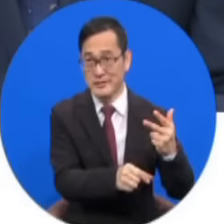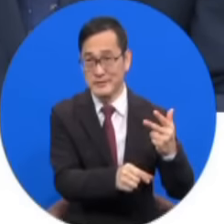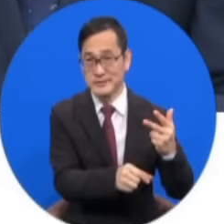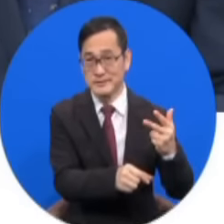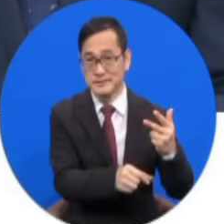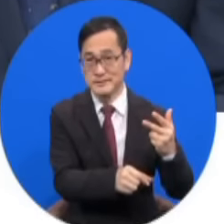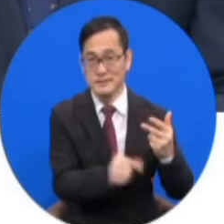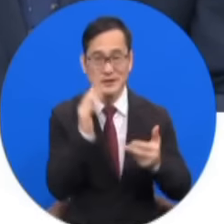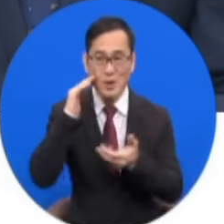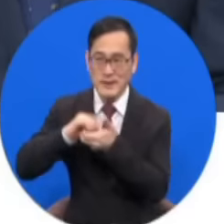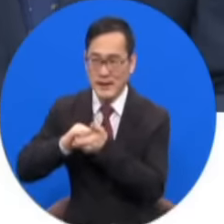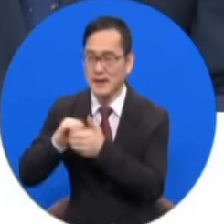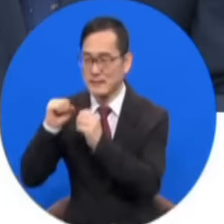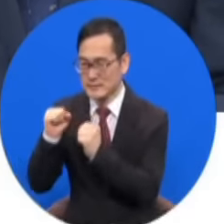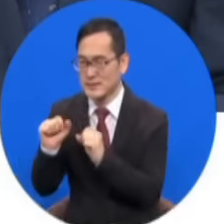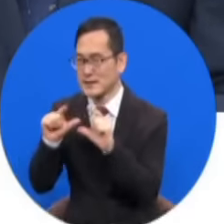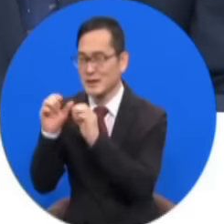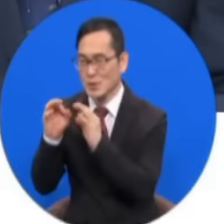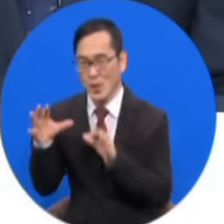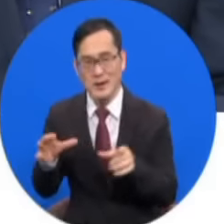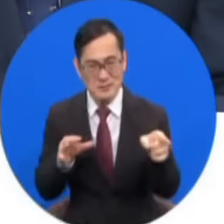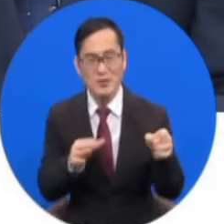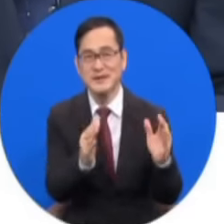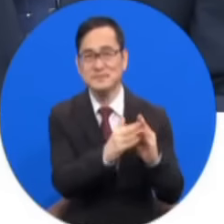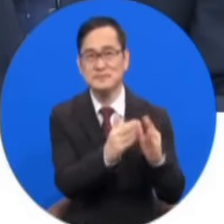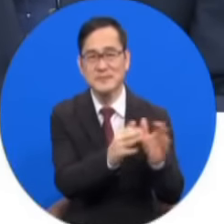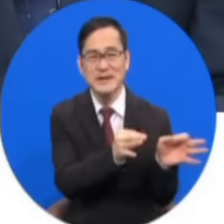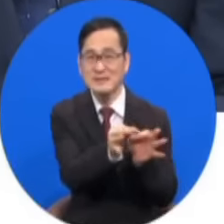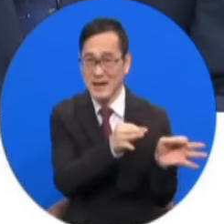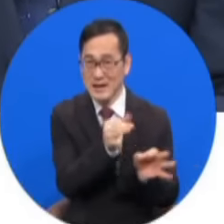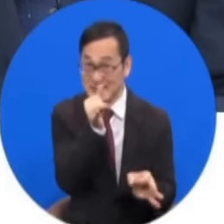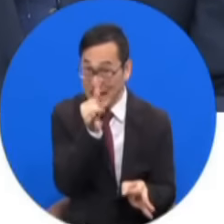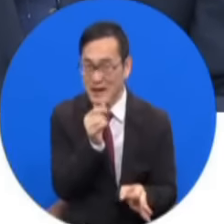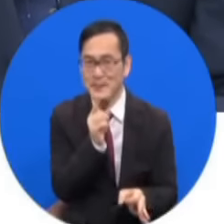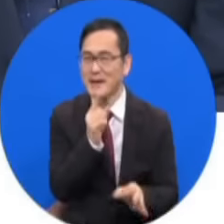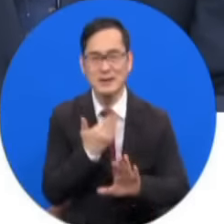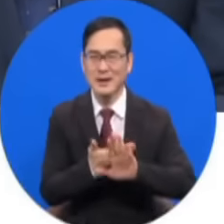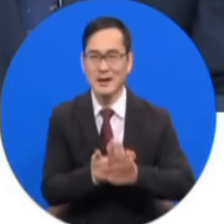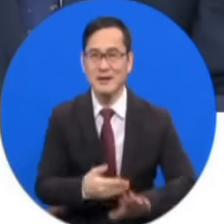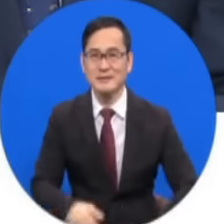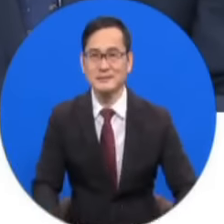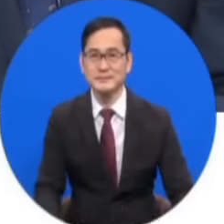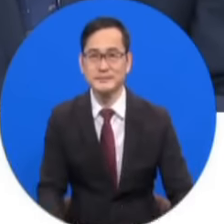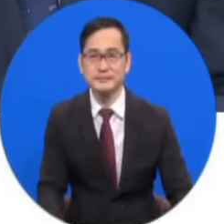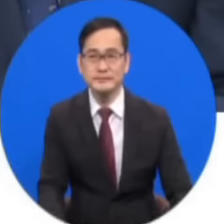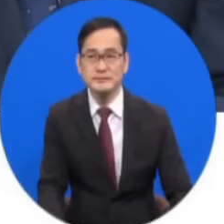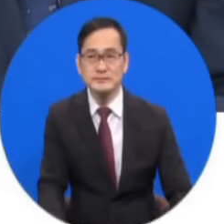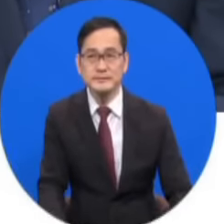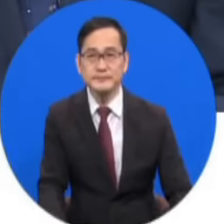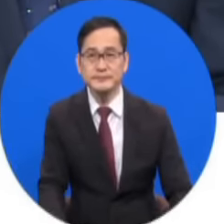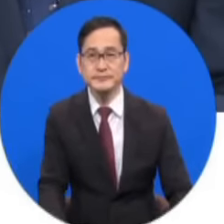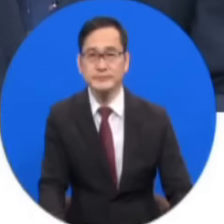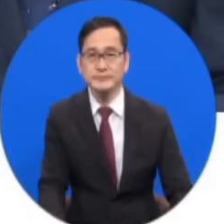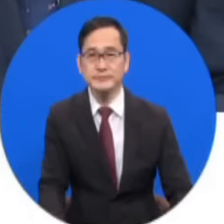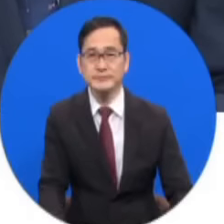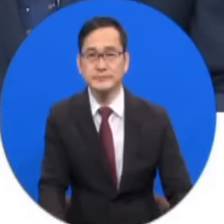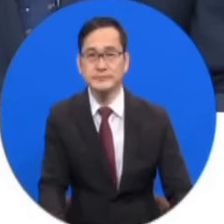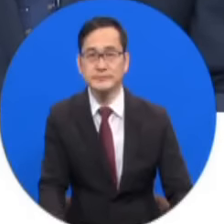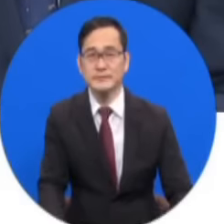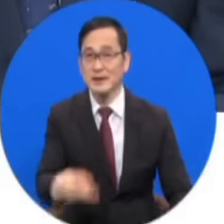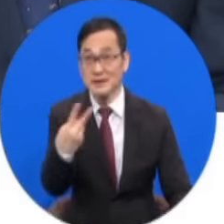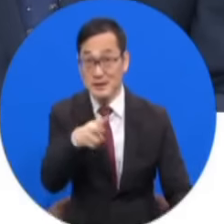살면서 이것을 영업 목적으로 용했다 이거 사실 관계에 맞지 않는 거 같군 그렇군요 아니 이런 사실관계 정정이 사실은 매우 중요해요